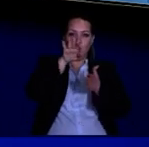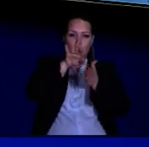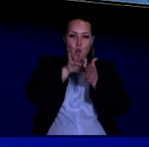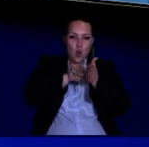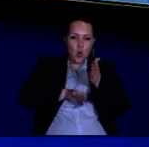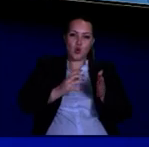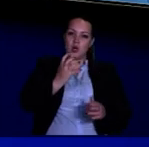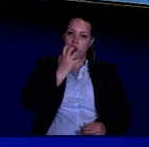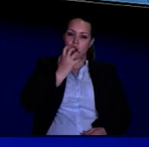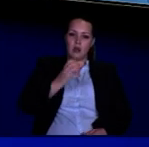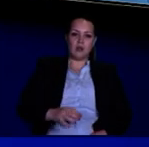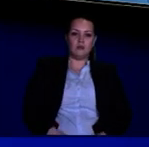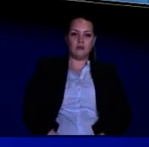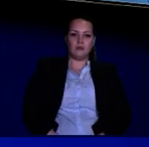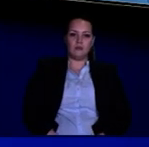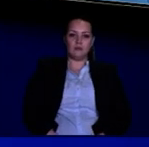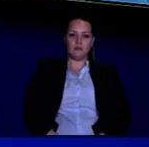грело.